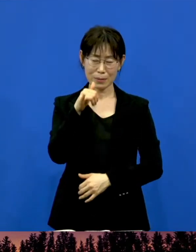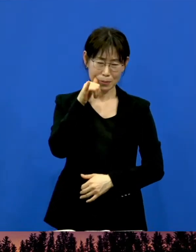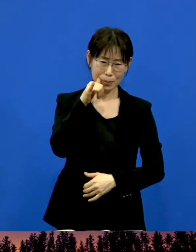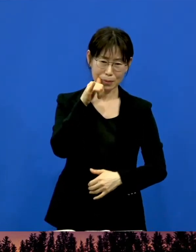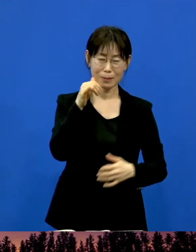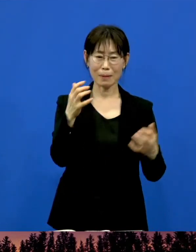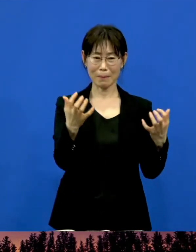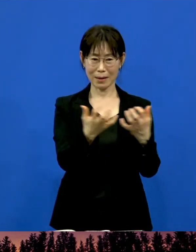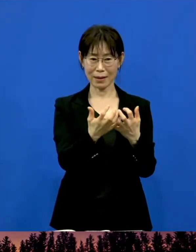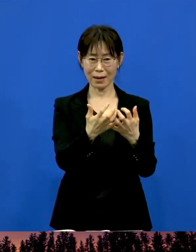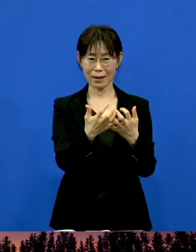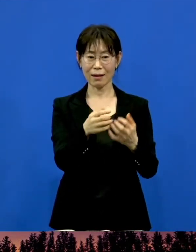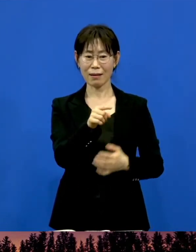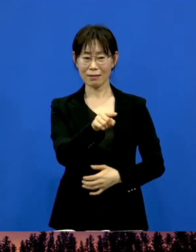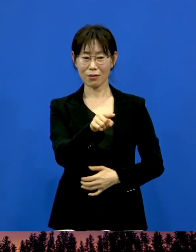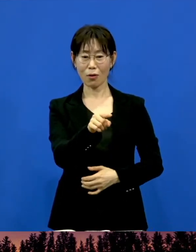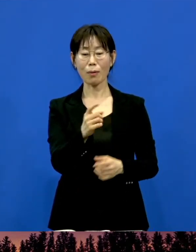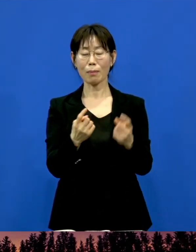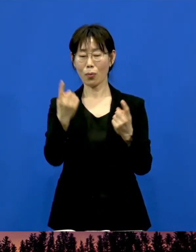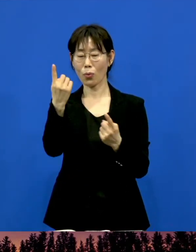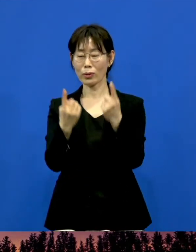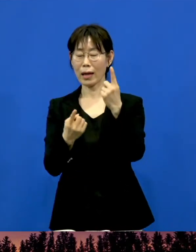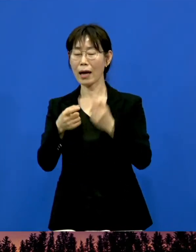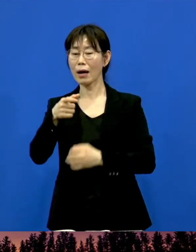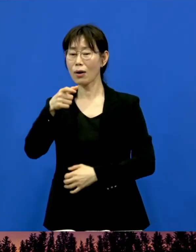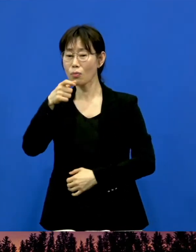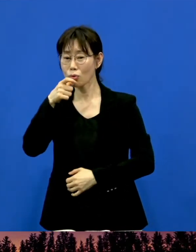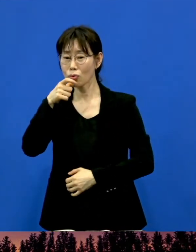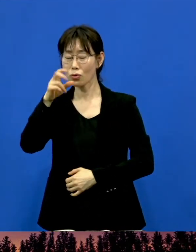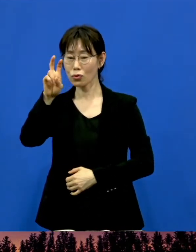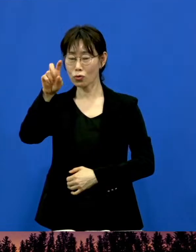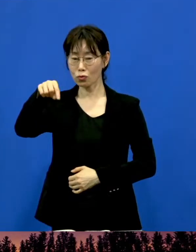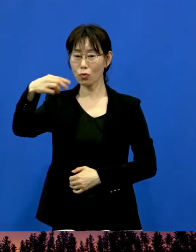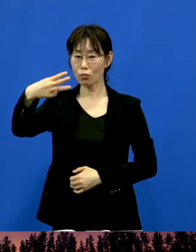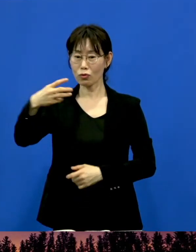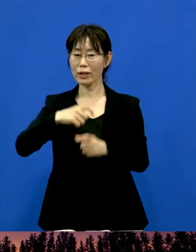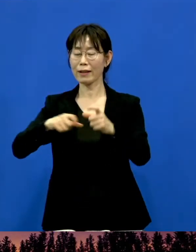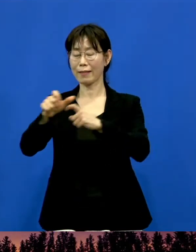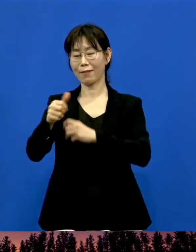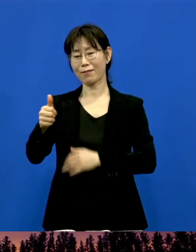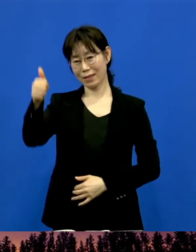물을 넣어줘야 몸이 살아요.